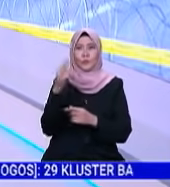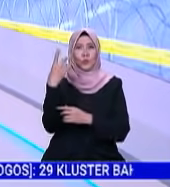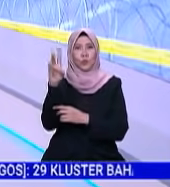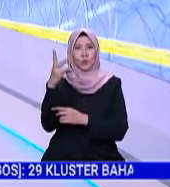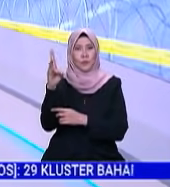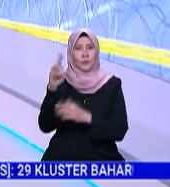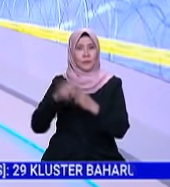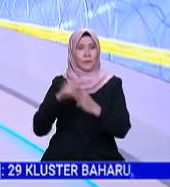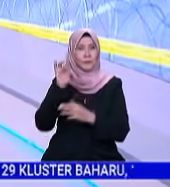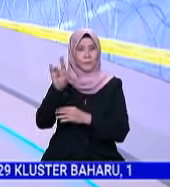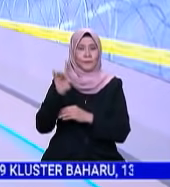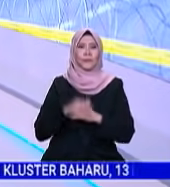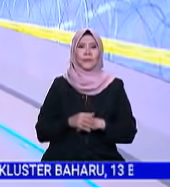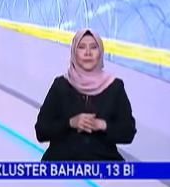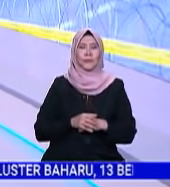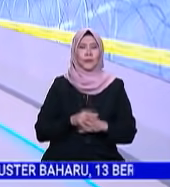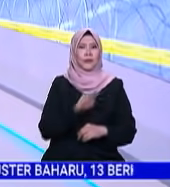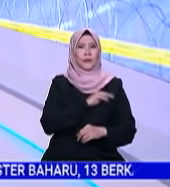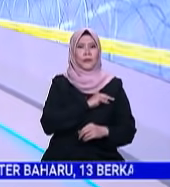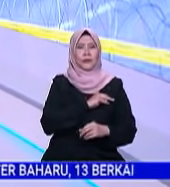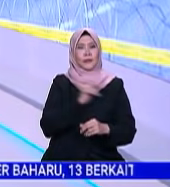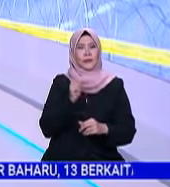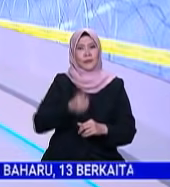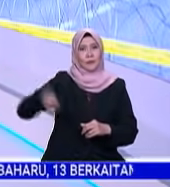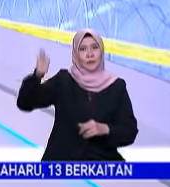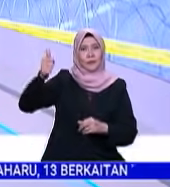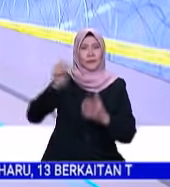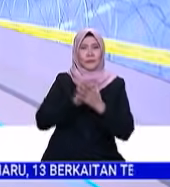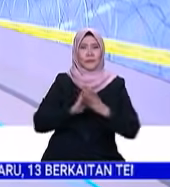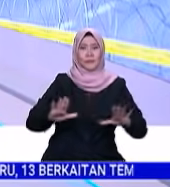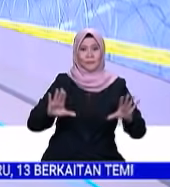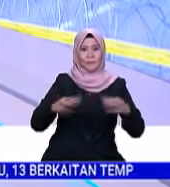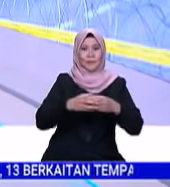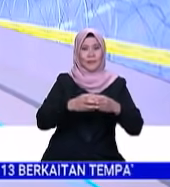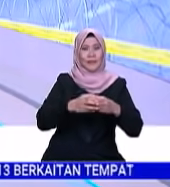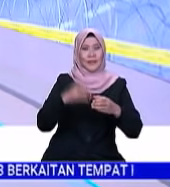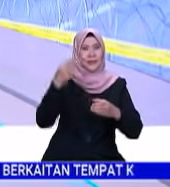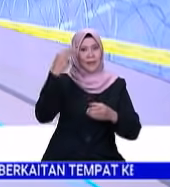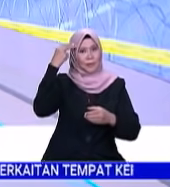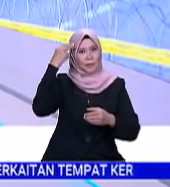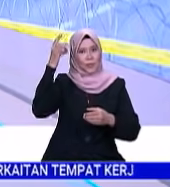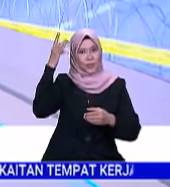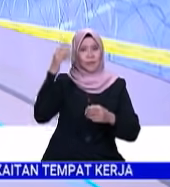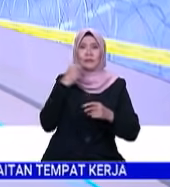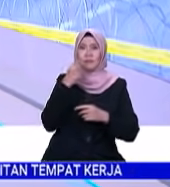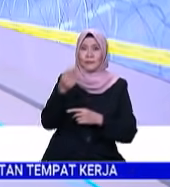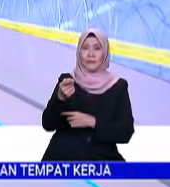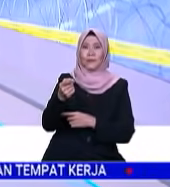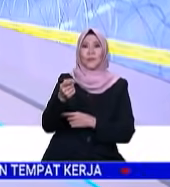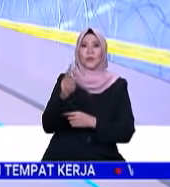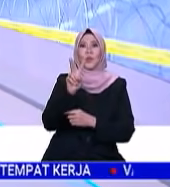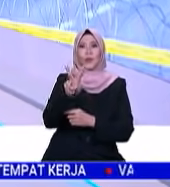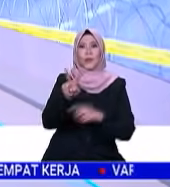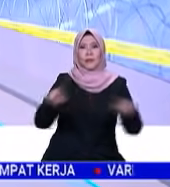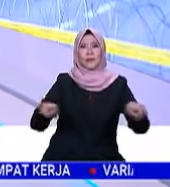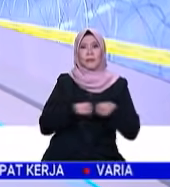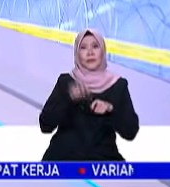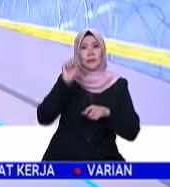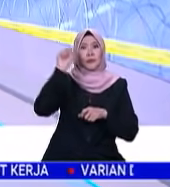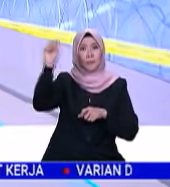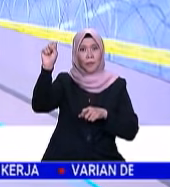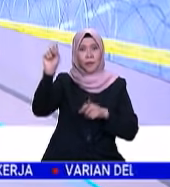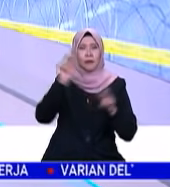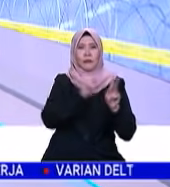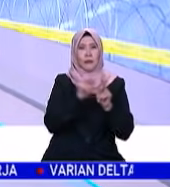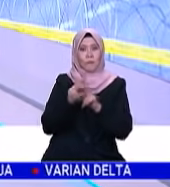Ogos. Menteri Kanan Luar Negeri Kluster Keselamatan Datuk Seri Syamuddin Tun Hussein memaklumkan dua lokaliti di Sabah